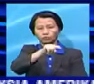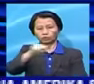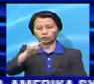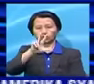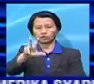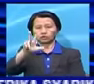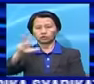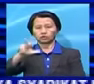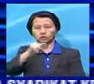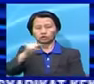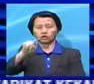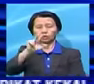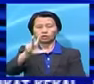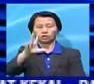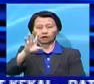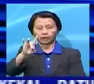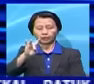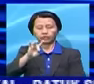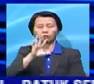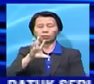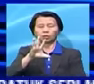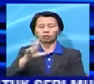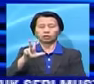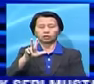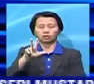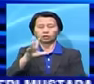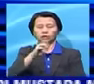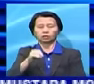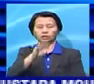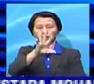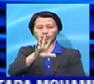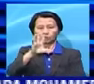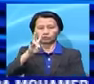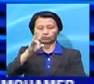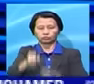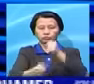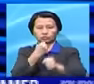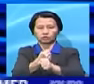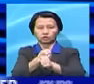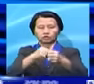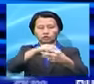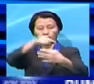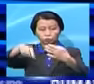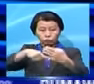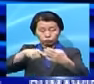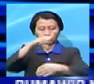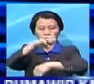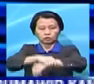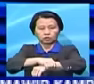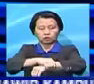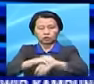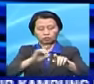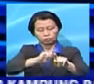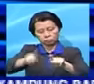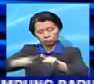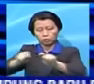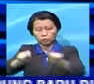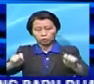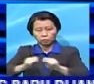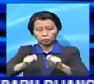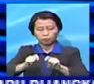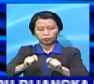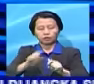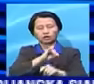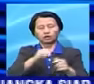33 38 53 dan 57 Tahun mereka ditahan di beberapa lokasi di sekitar lembah